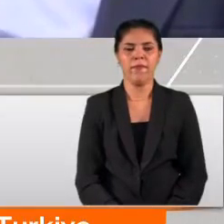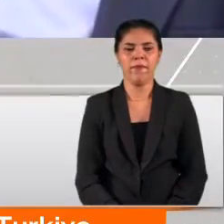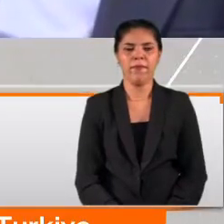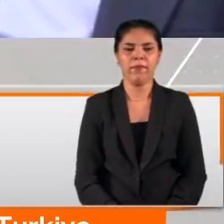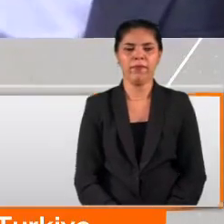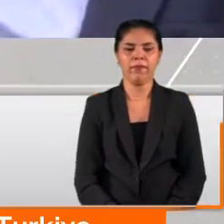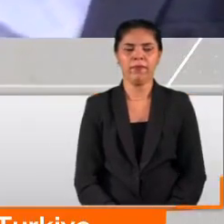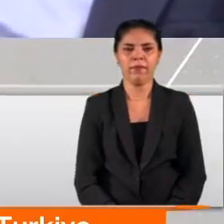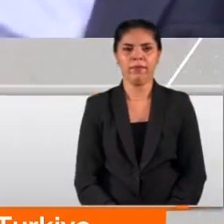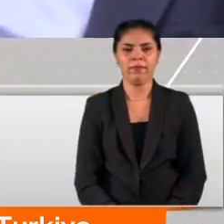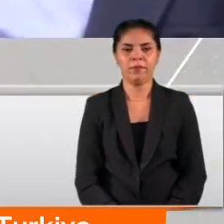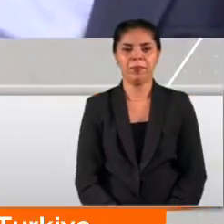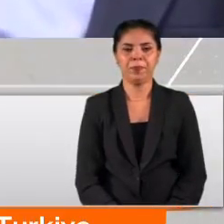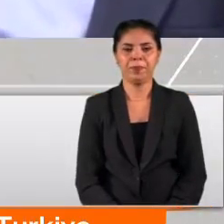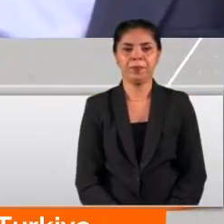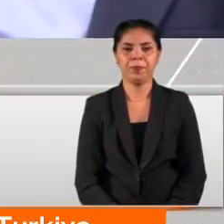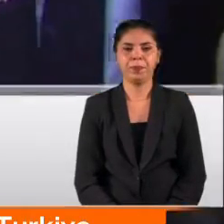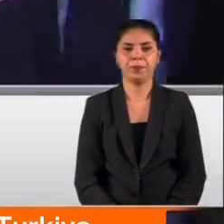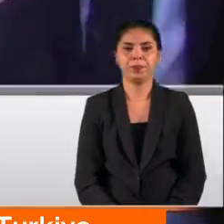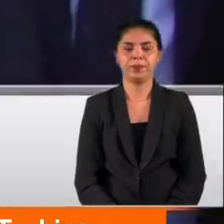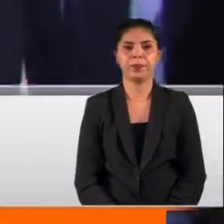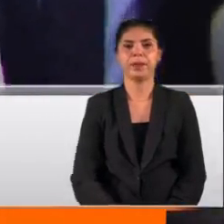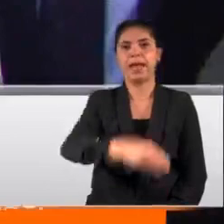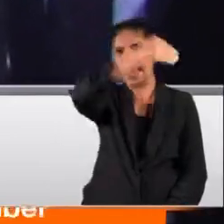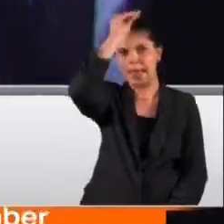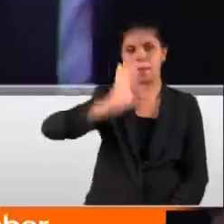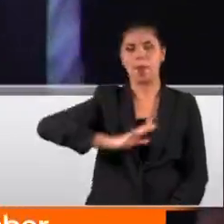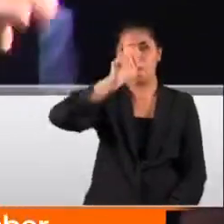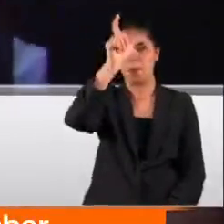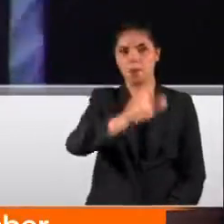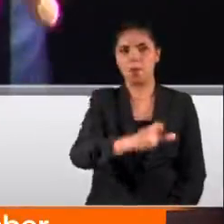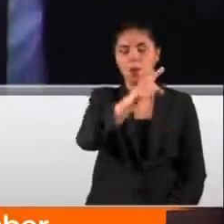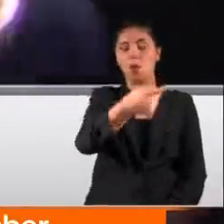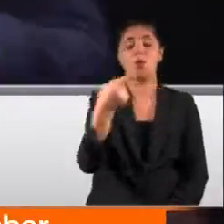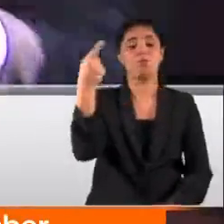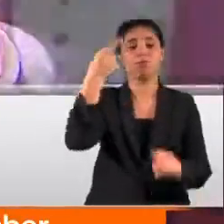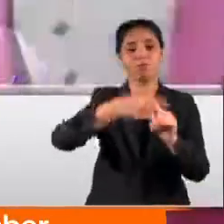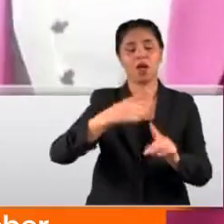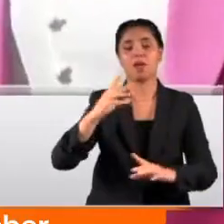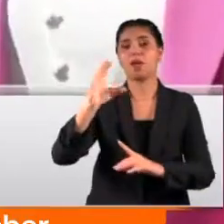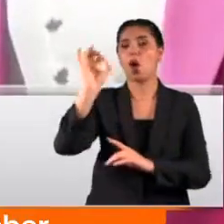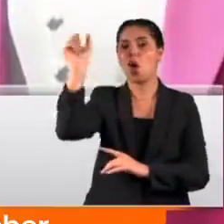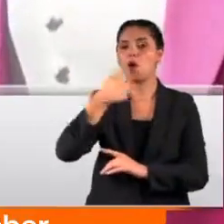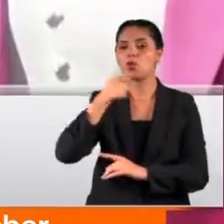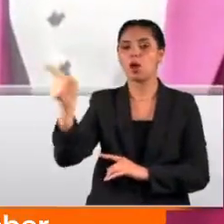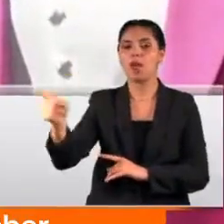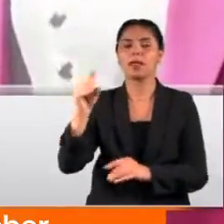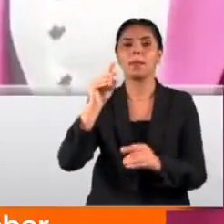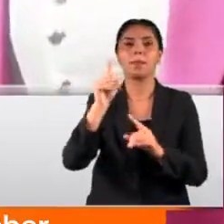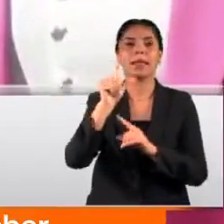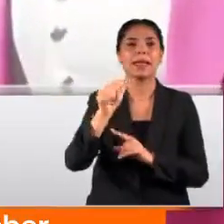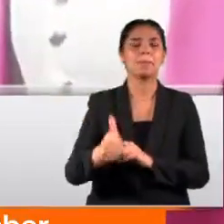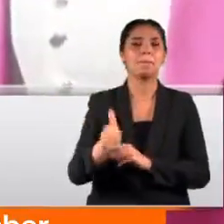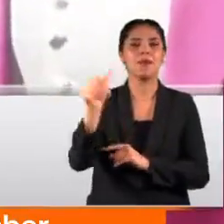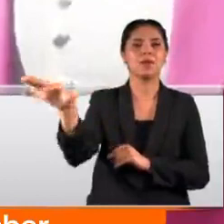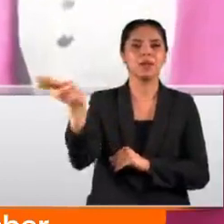çekerse onların da altını boşaltırım ben diyor. İmamoğlu bununla da kalmadı. Özgür Çelik'i il başkanı seçtirmek için kesenin